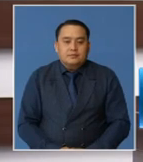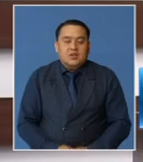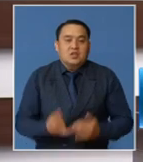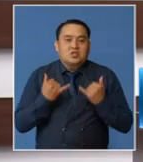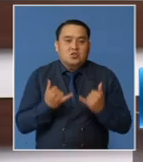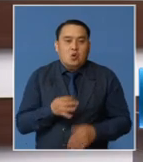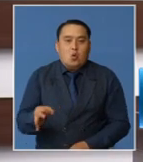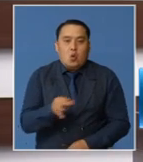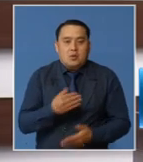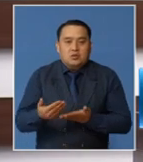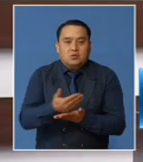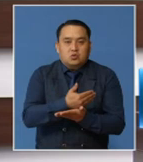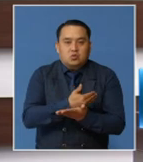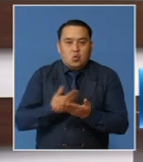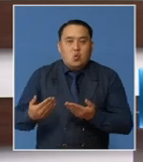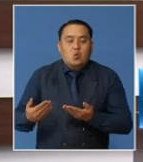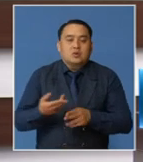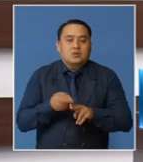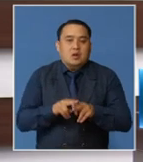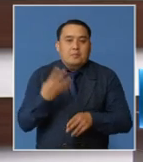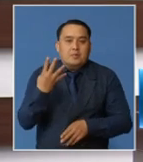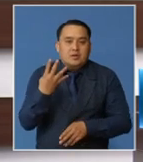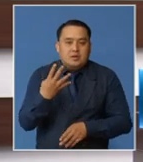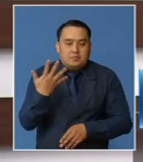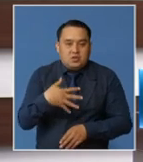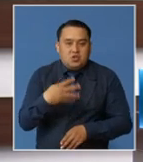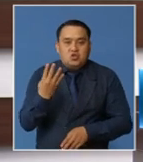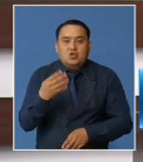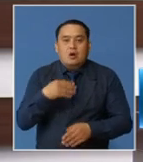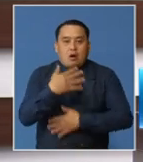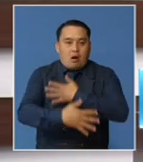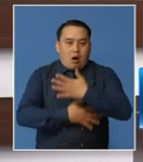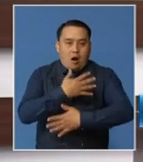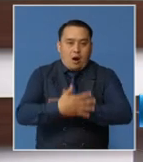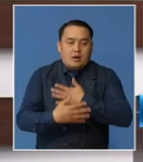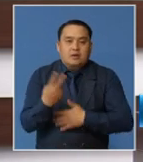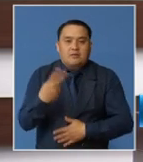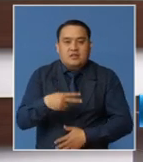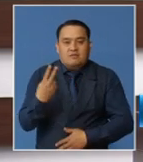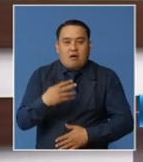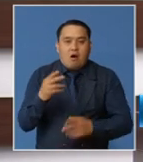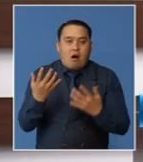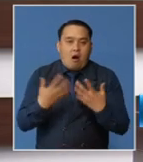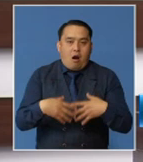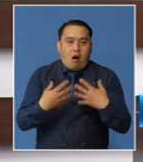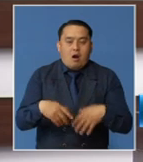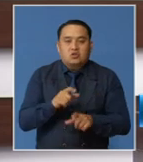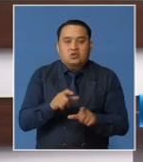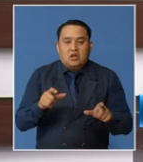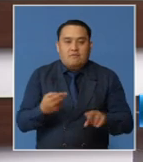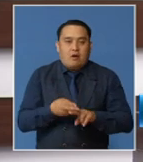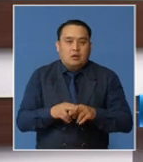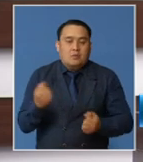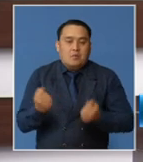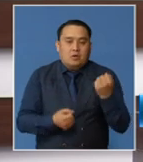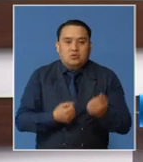Сейчас в области для сбора урожая у нас есть 54 комбайнов, из них 22 автоматизированы. То есть человеческий фактор в этих